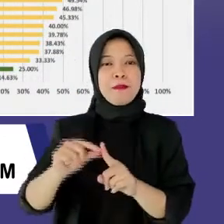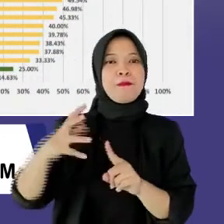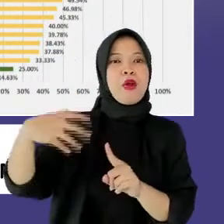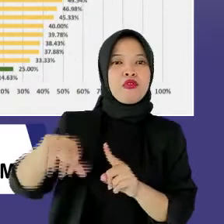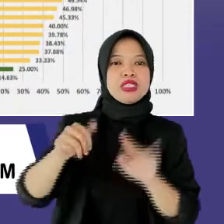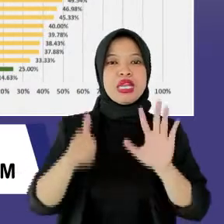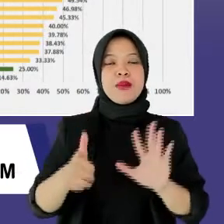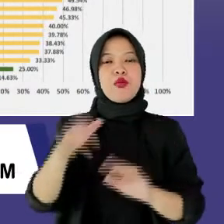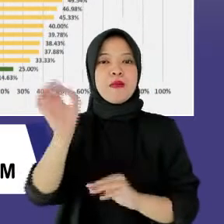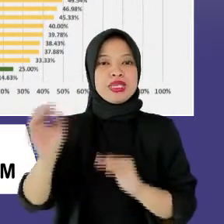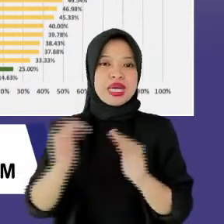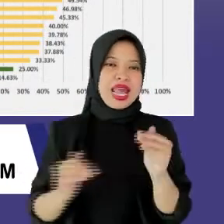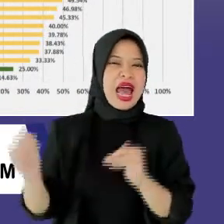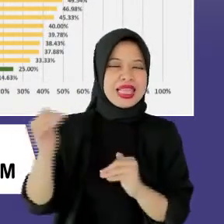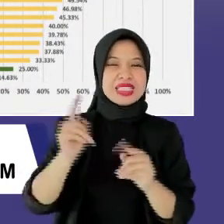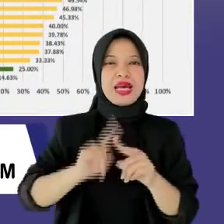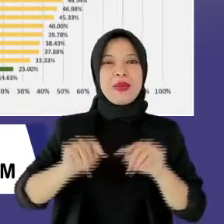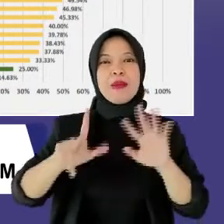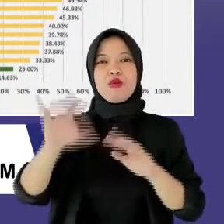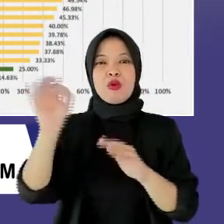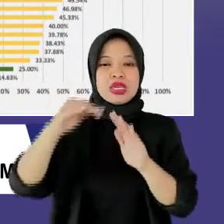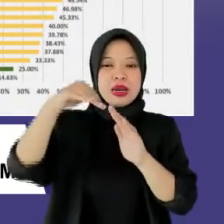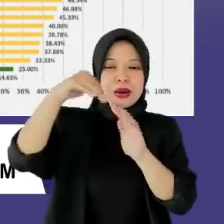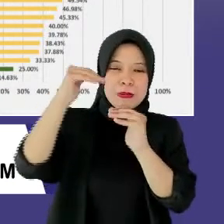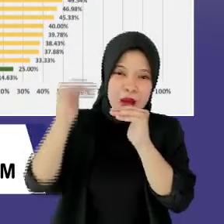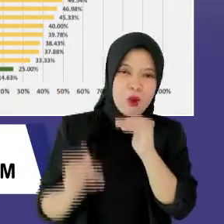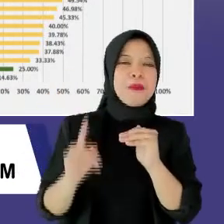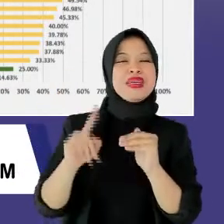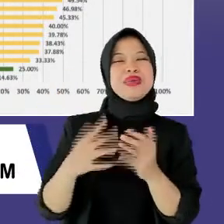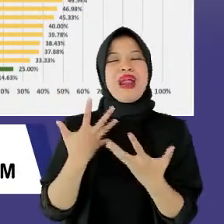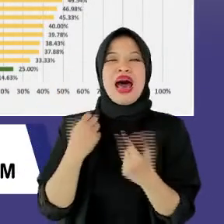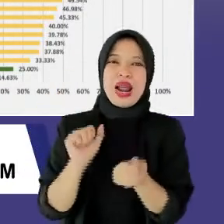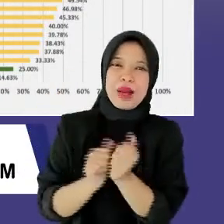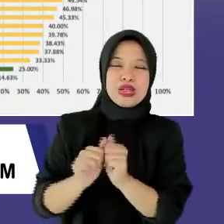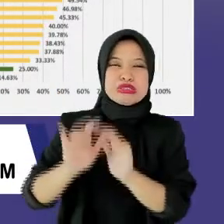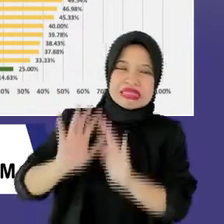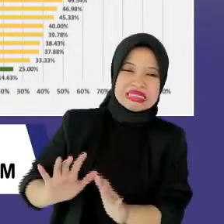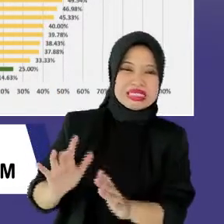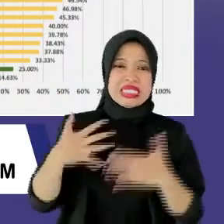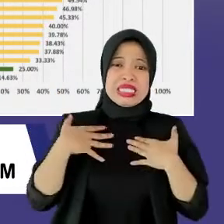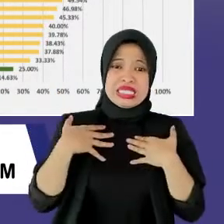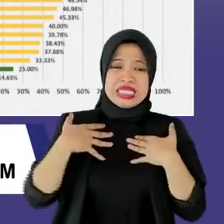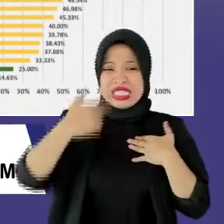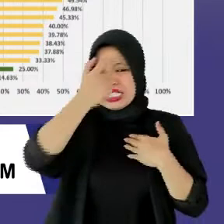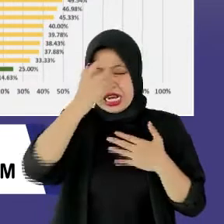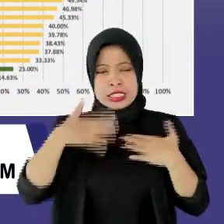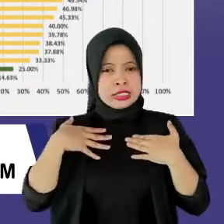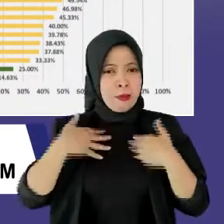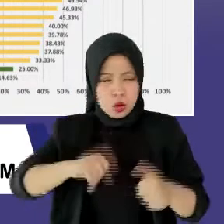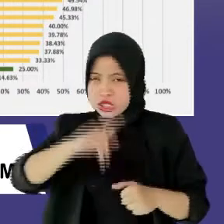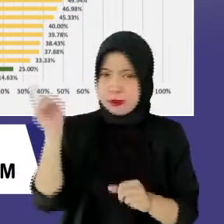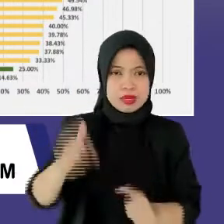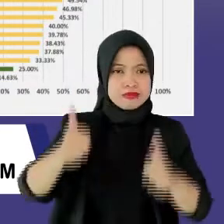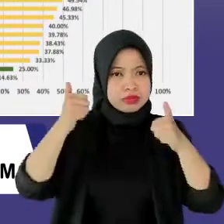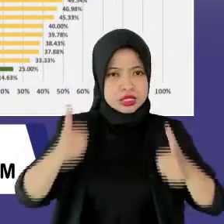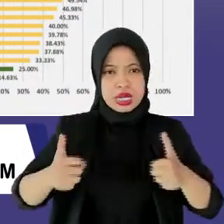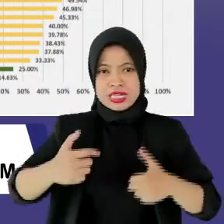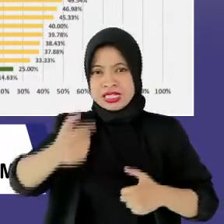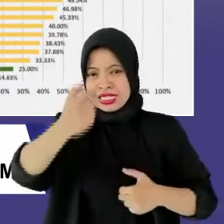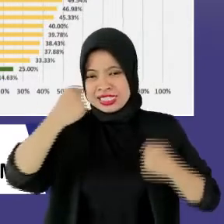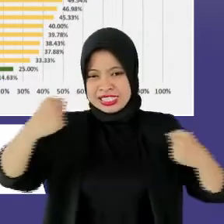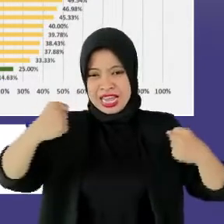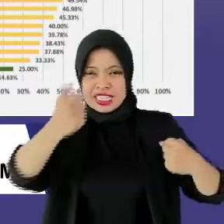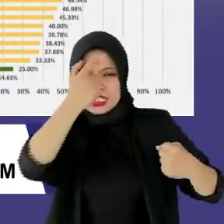yang di atas 60 tapi masih di bawah 80. Kalau bisa kasus segera ditekan, yang sakit segera sembuh, kemudian yang sehat jangan